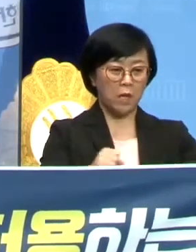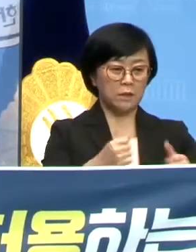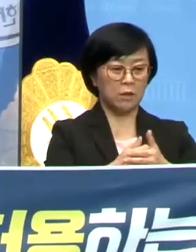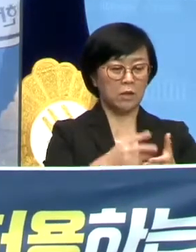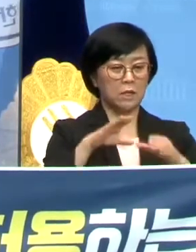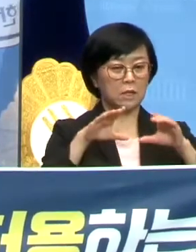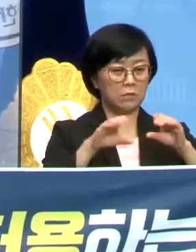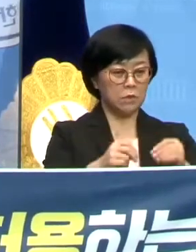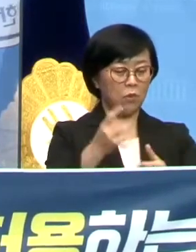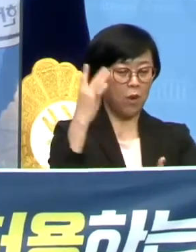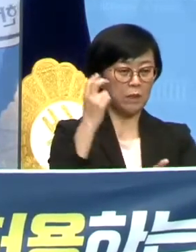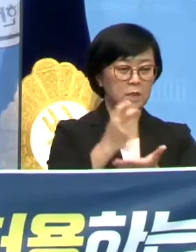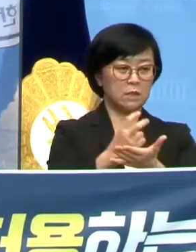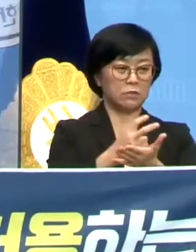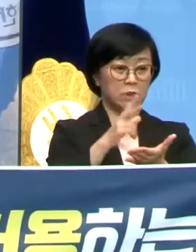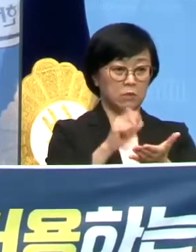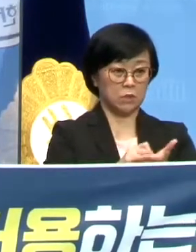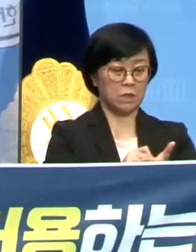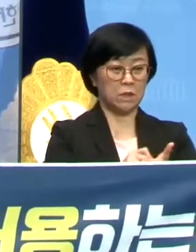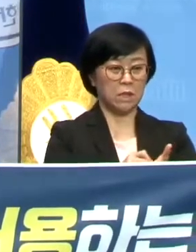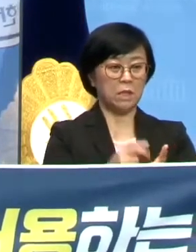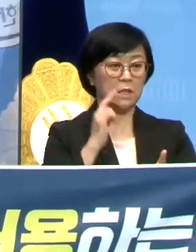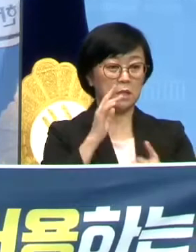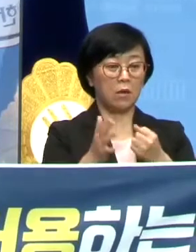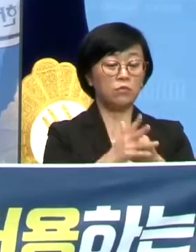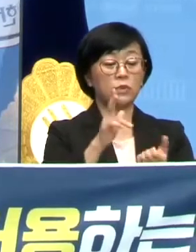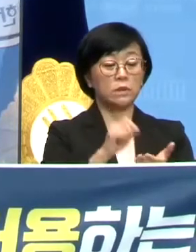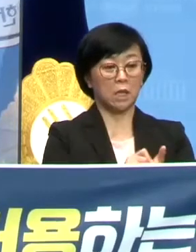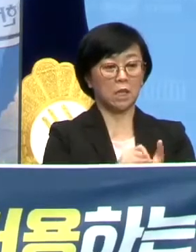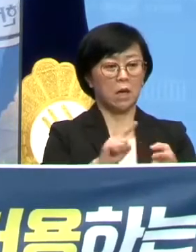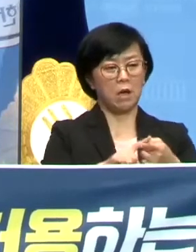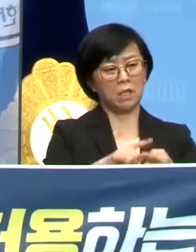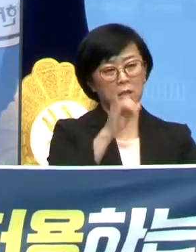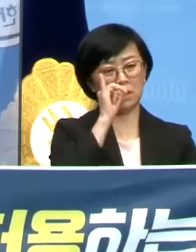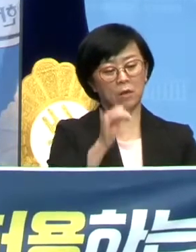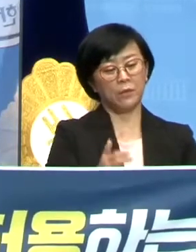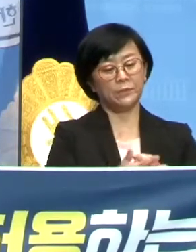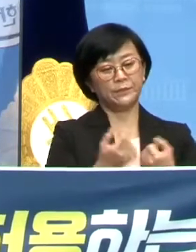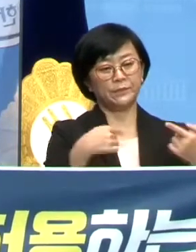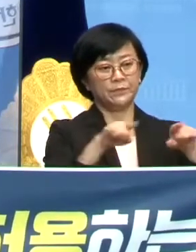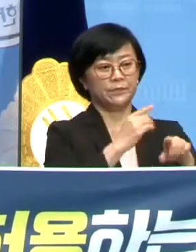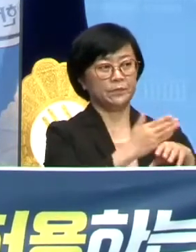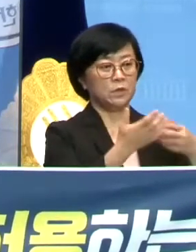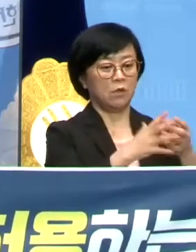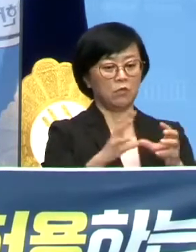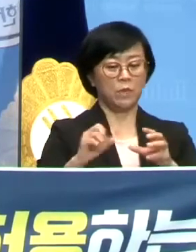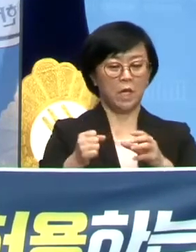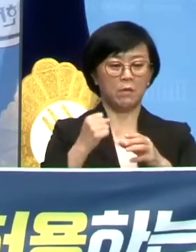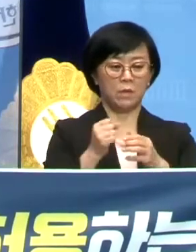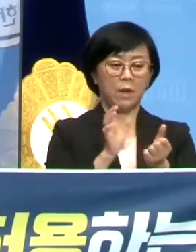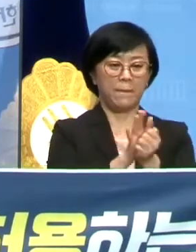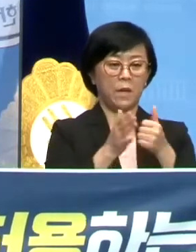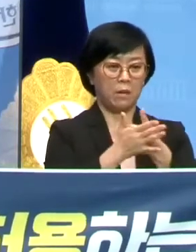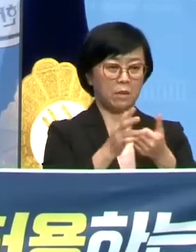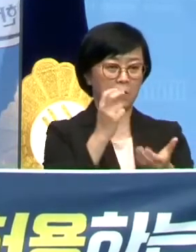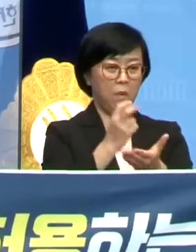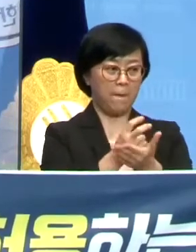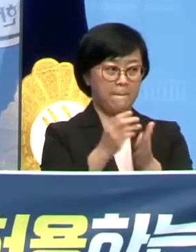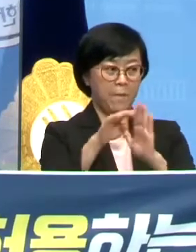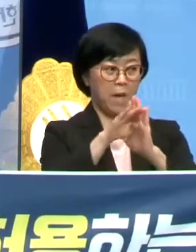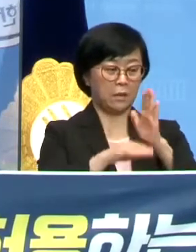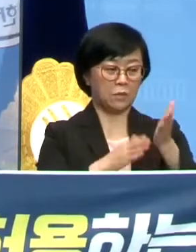법률적 문제도 상당히 심각합니다 이처럼 문제가 상당 함에도 불구하고 더불어 민주당과 국민의 힘은 동조하여 법안을